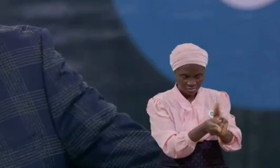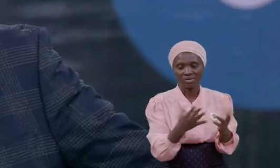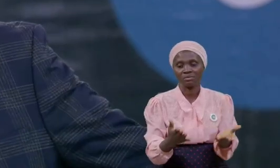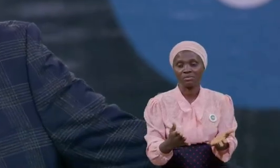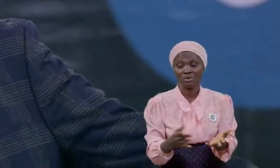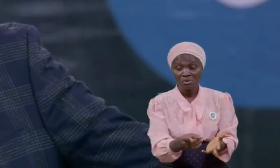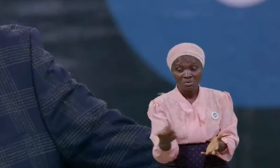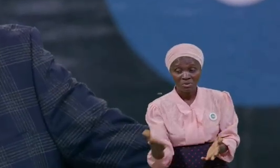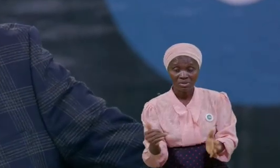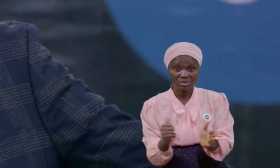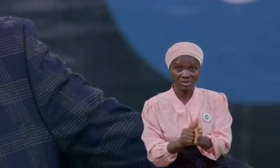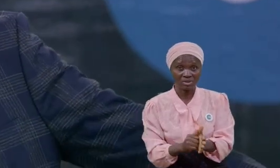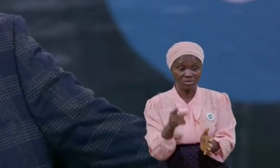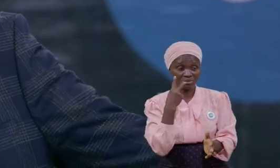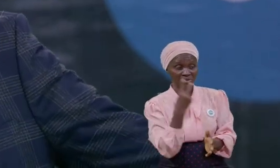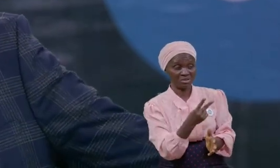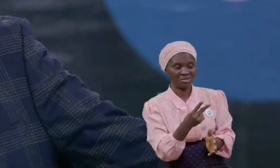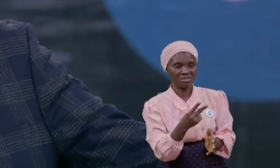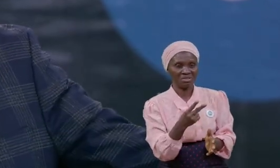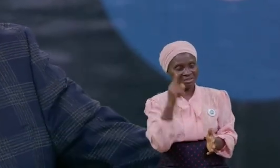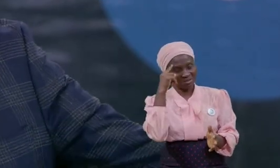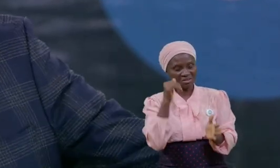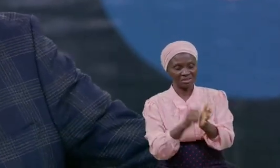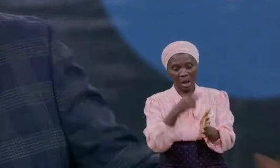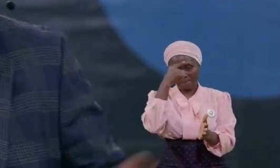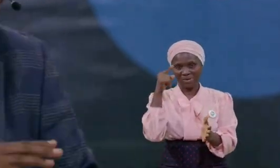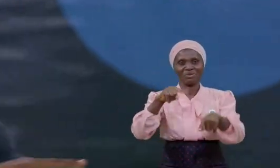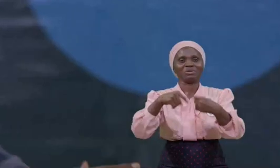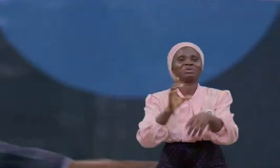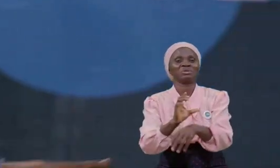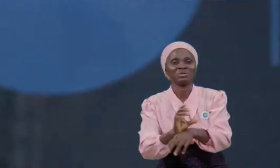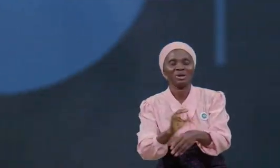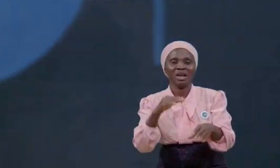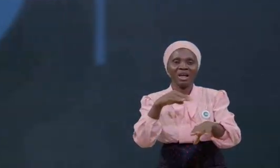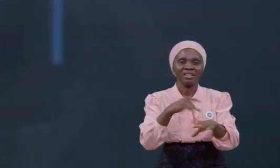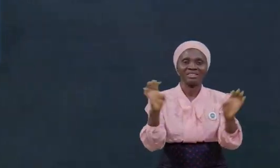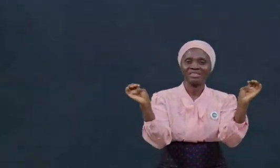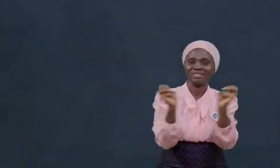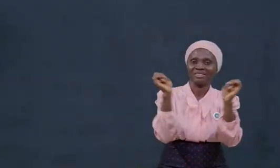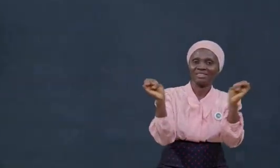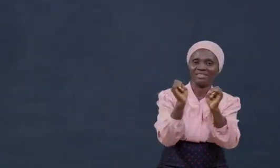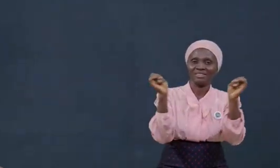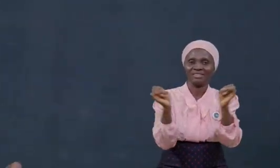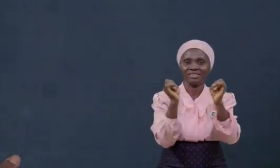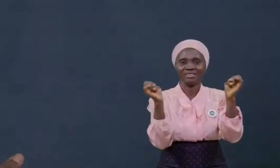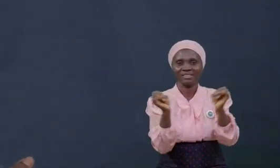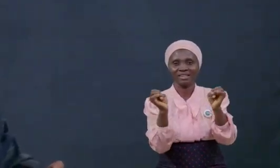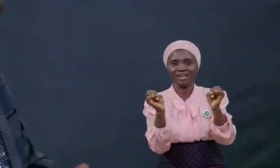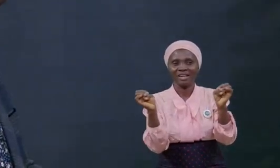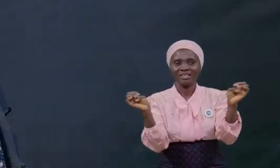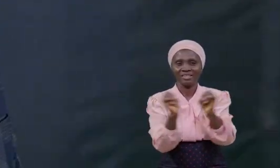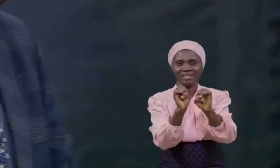Parce que vous allez à l'église durant la Pâque, durant la Noël, et parce que vous faites ceci ou cela,